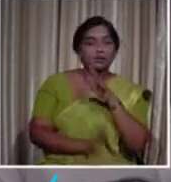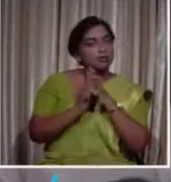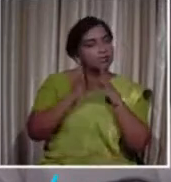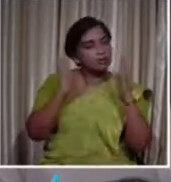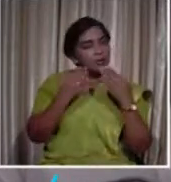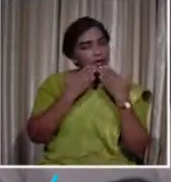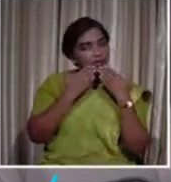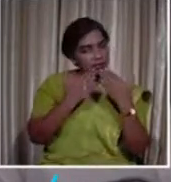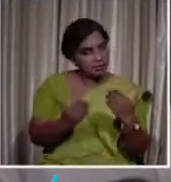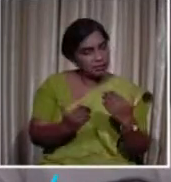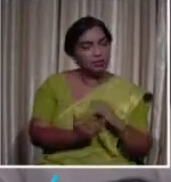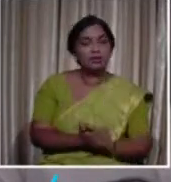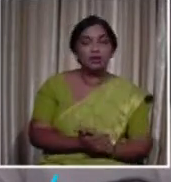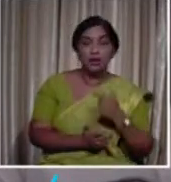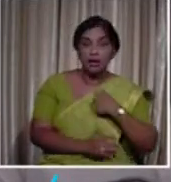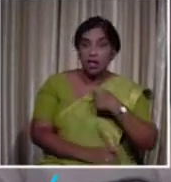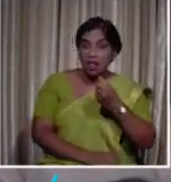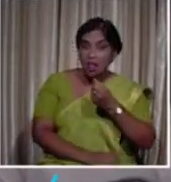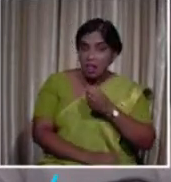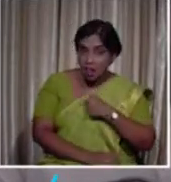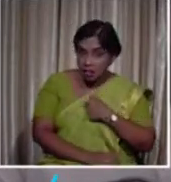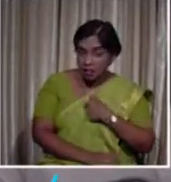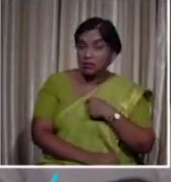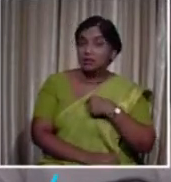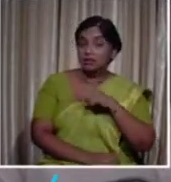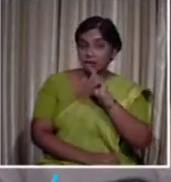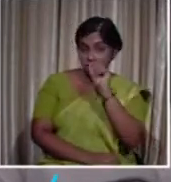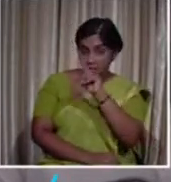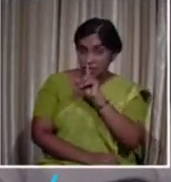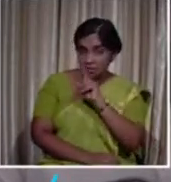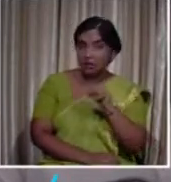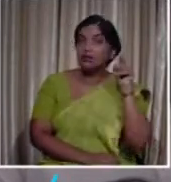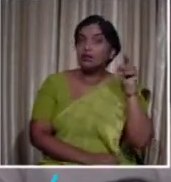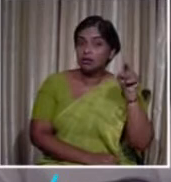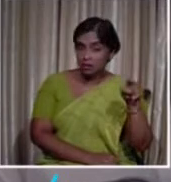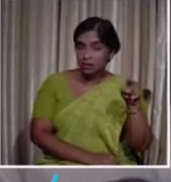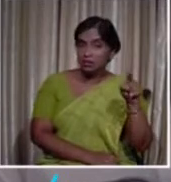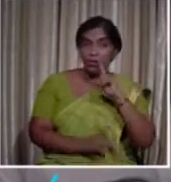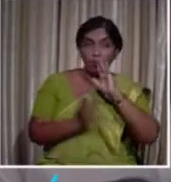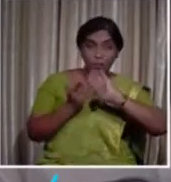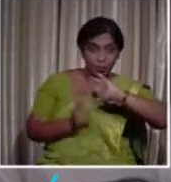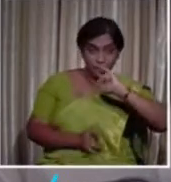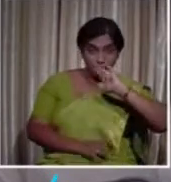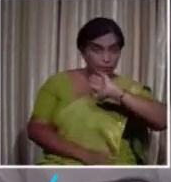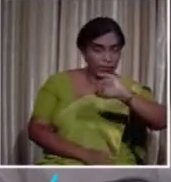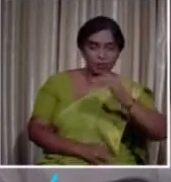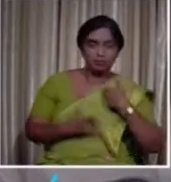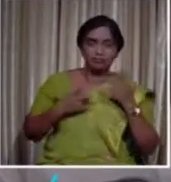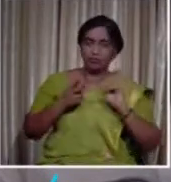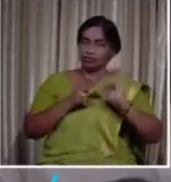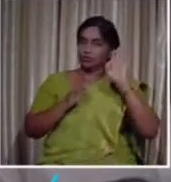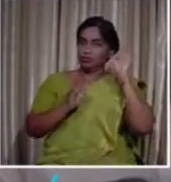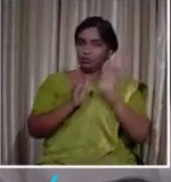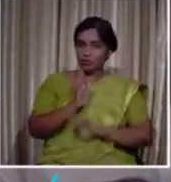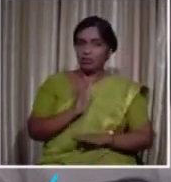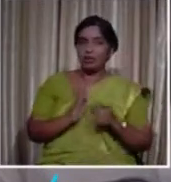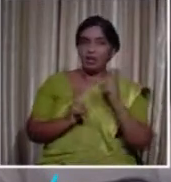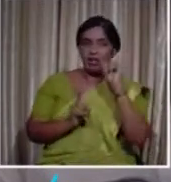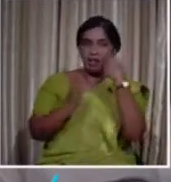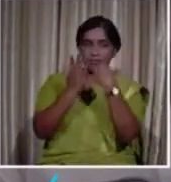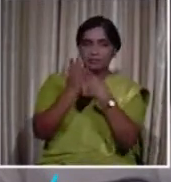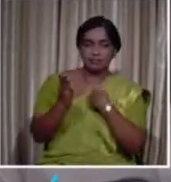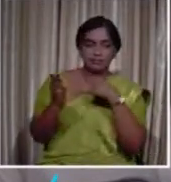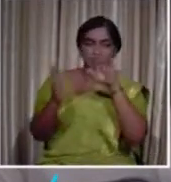स्तुति मगे नम योजना वेनवत् समगम एतुमियट आपु आराधनाव इवत् करगन तमंगे नाम